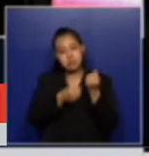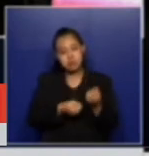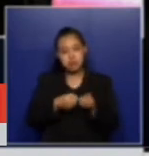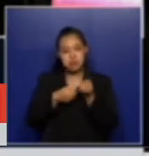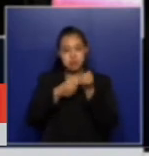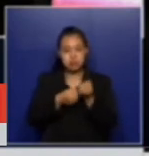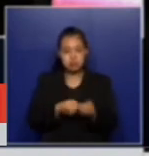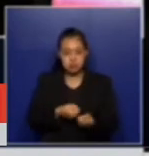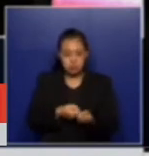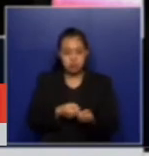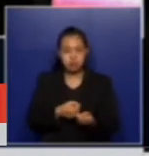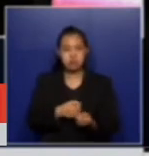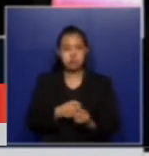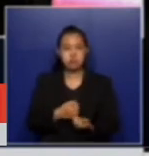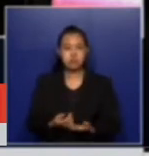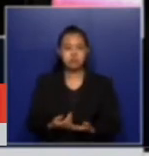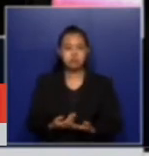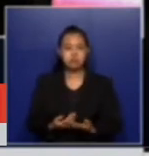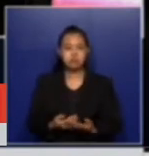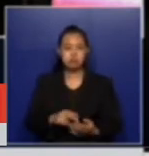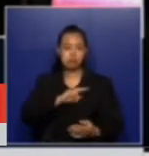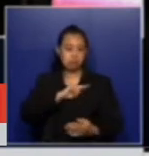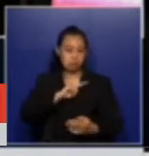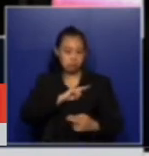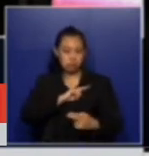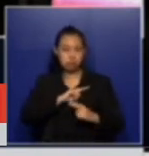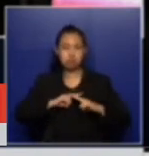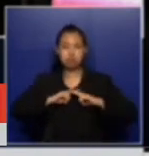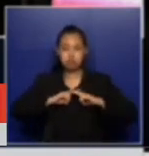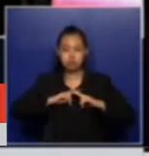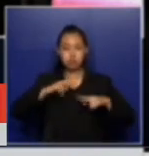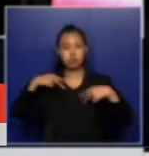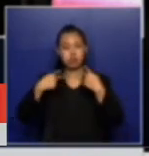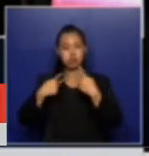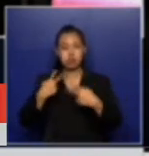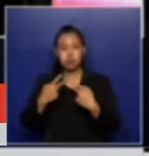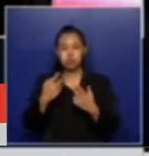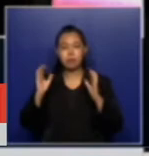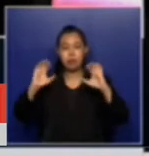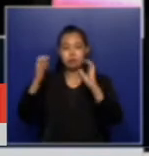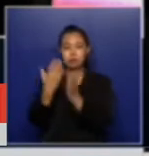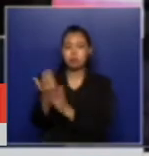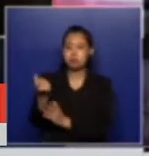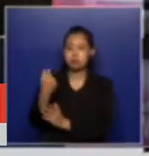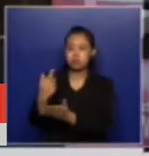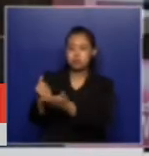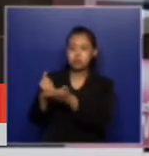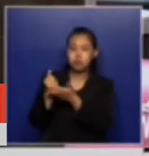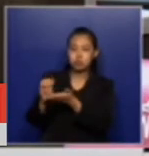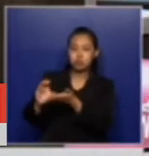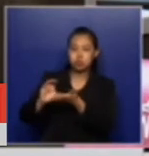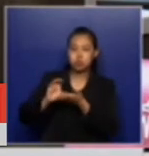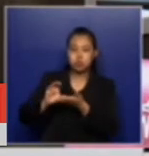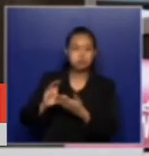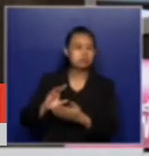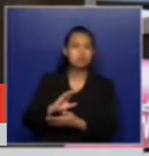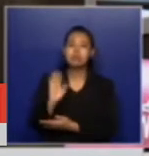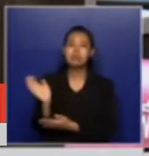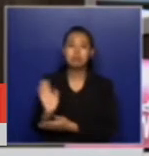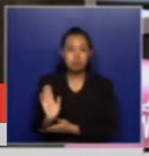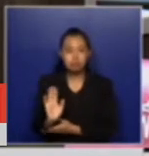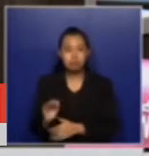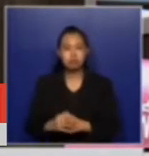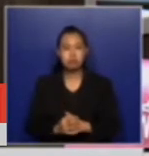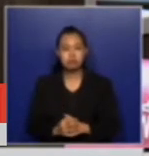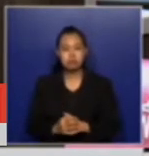ที่จะยืนได้ตัวตนเองโดยไม่ต้องพึ่งพาการอุดหนุนของรัฐแบบเดิมๆนะอุตสาหกรร